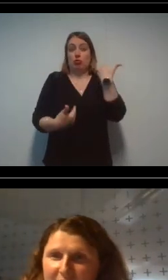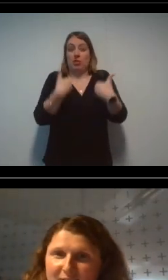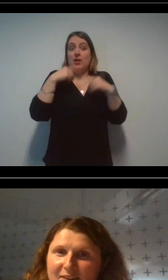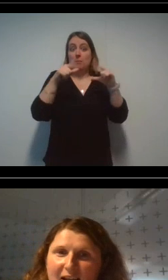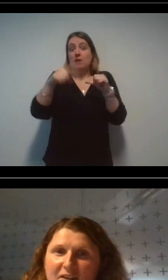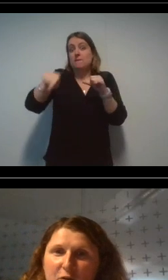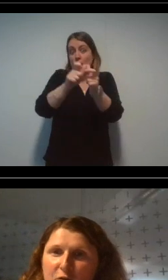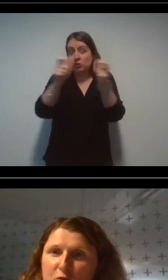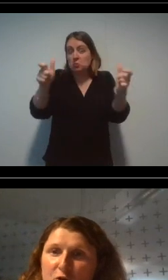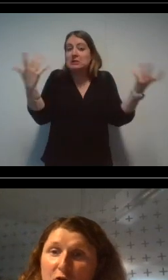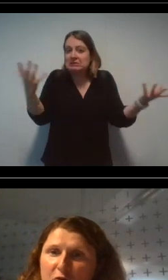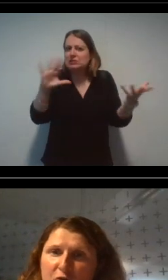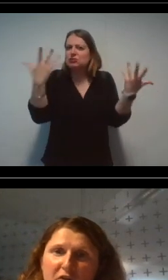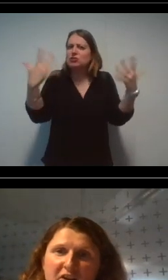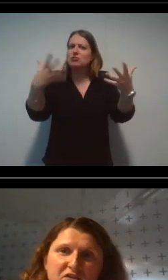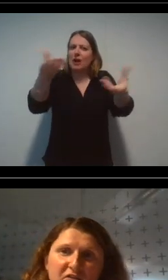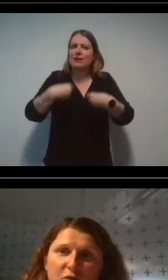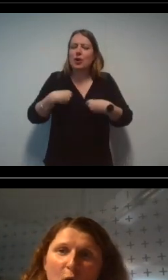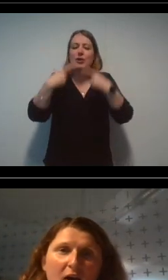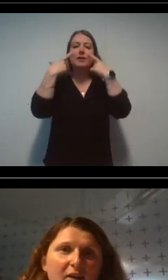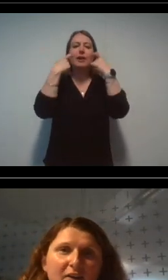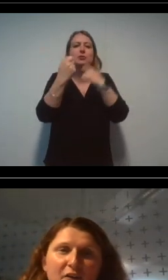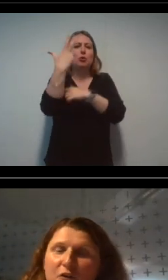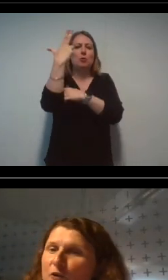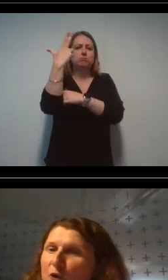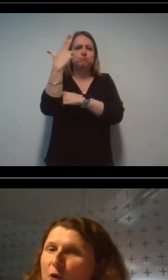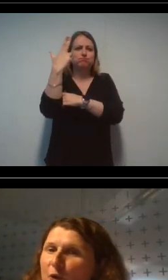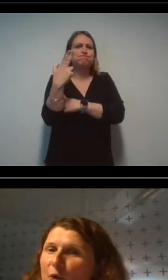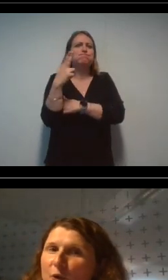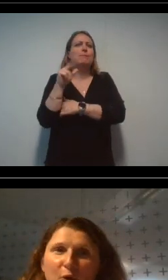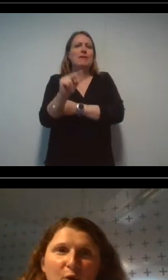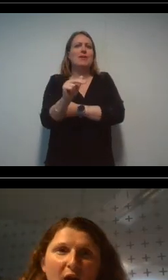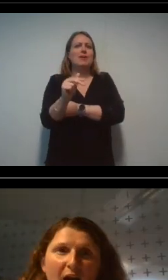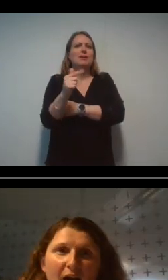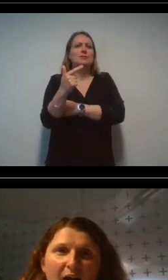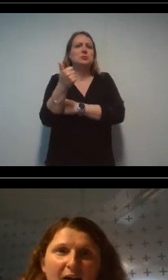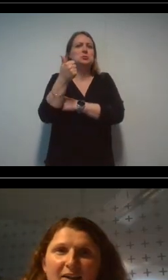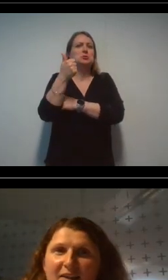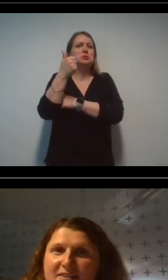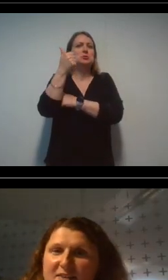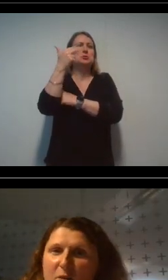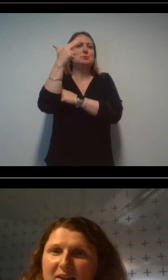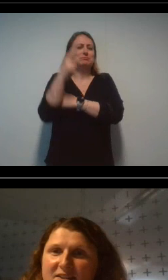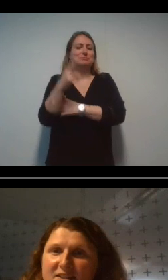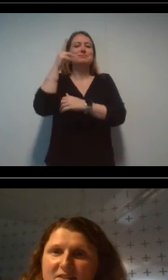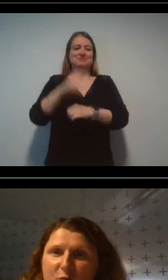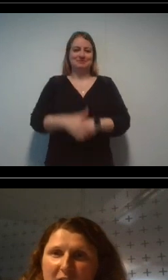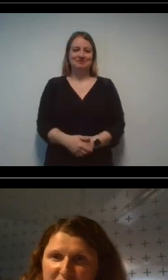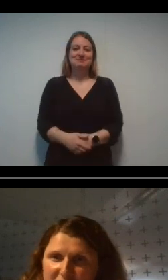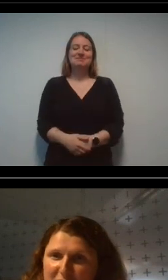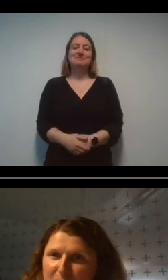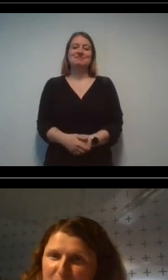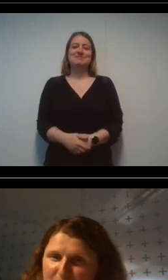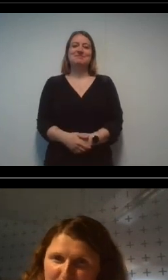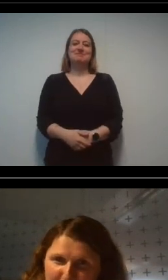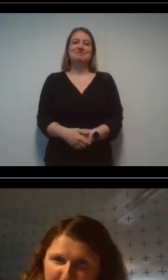qu'entreprise. Attention, je lance le sondage dans 3, 2, 1. C'est parti,